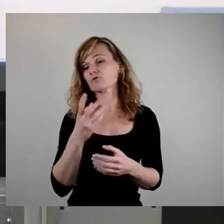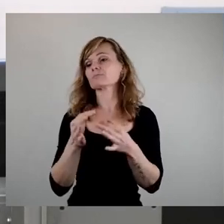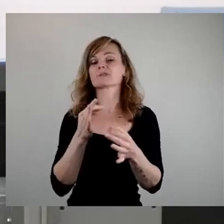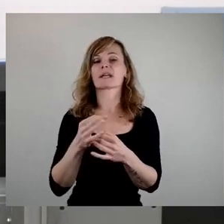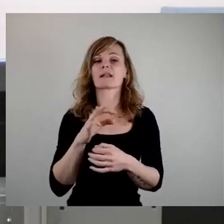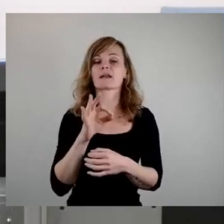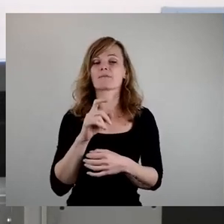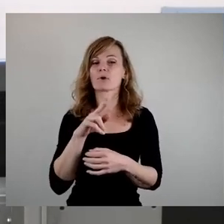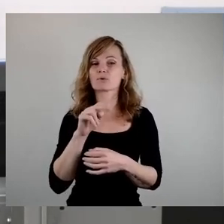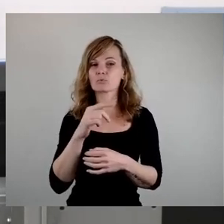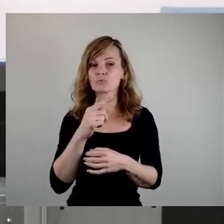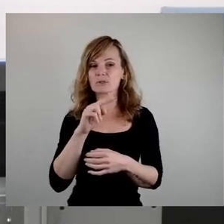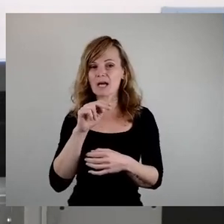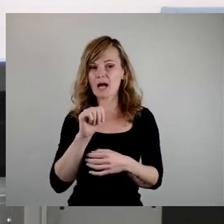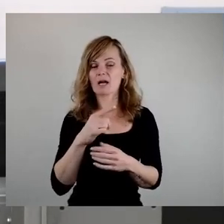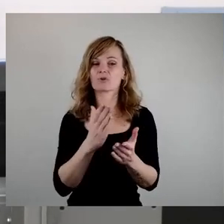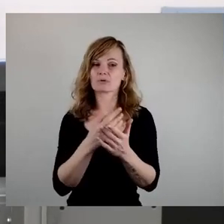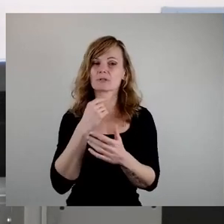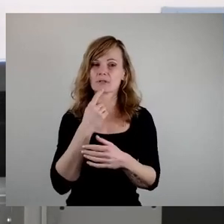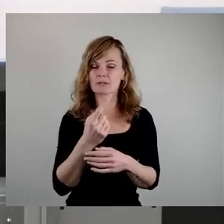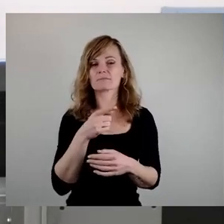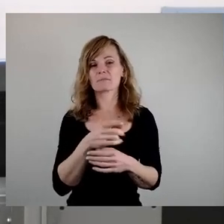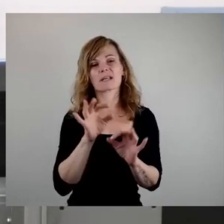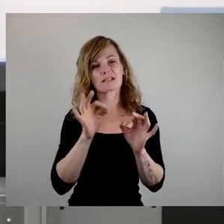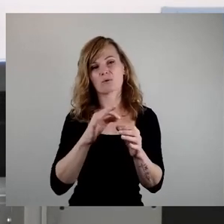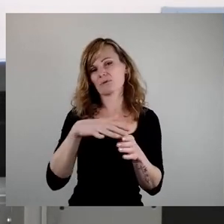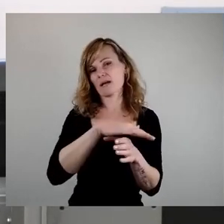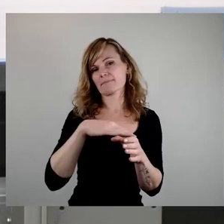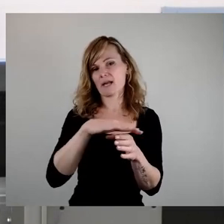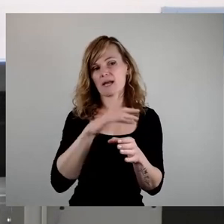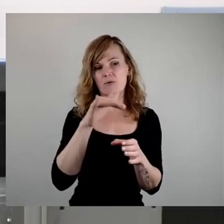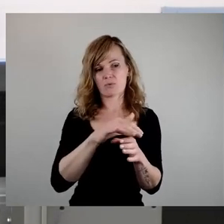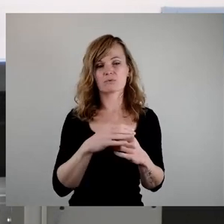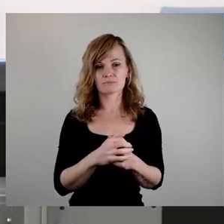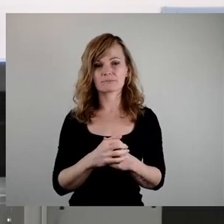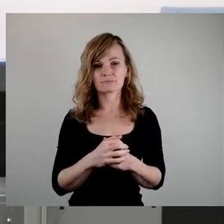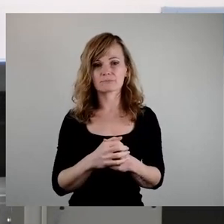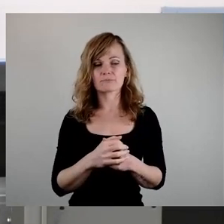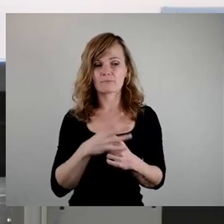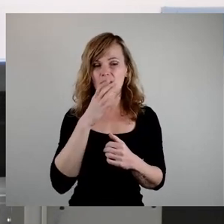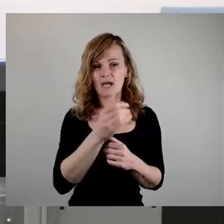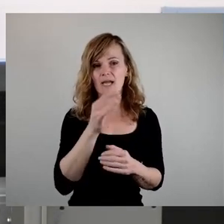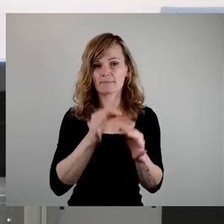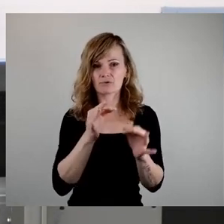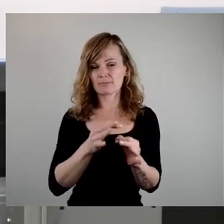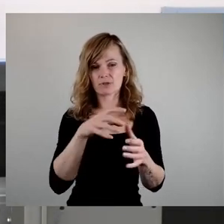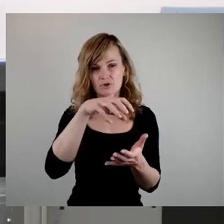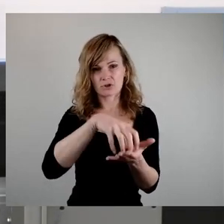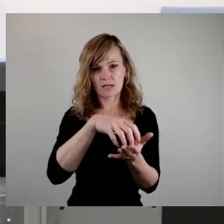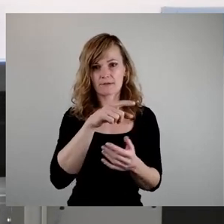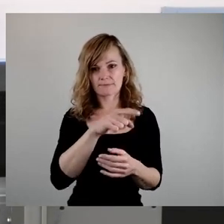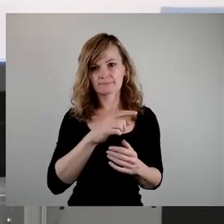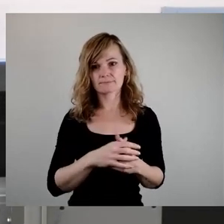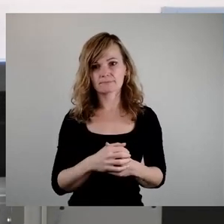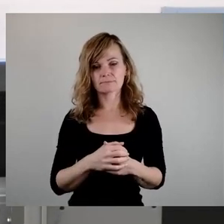ist gerade schon erwähnt von mir, die auch eine sehr gute Abteilung haben, die letzten Endes ihre Heimspielstätte, vor allen Dingen also in Rhenitz dann, aber vor allen Dingen auch noch